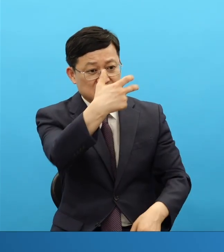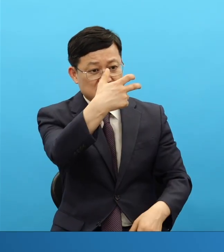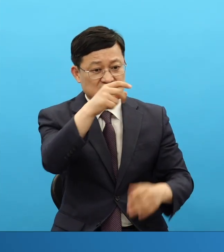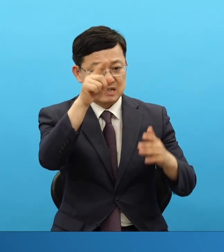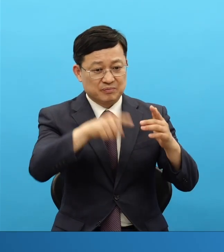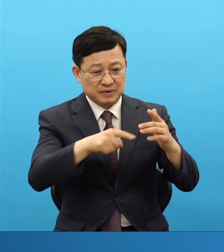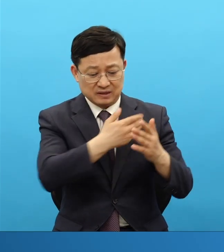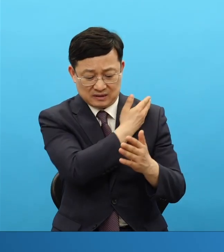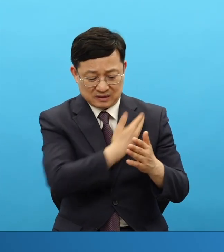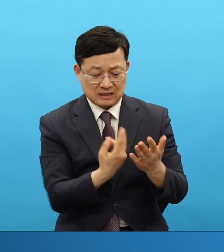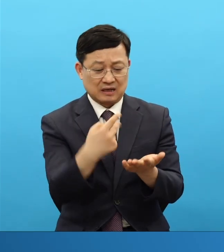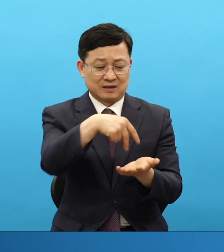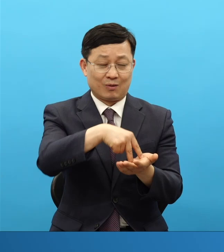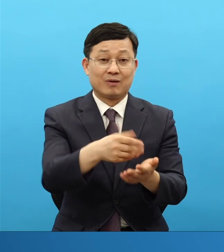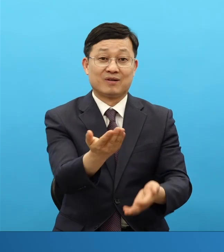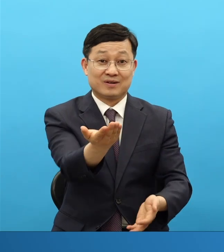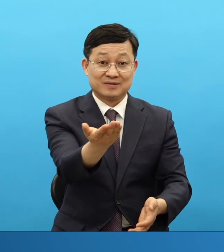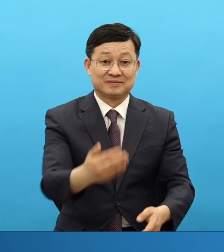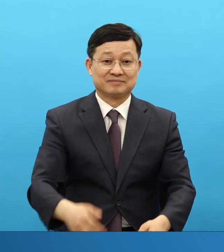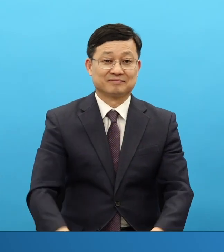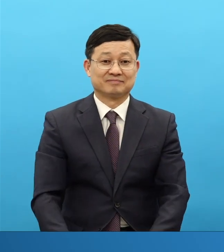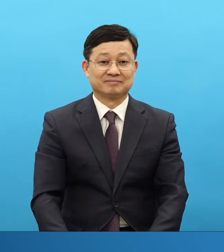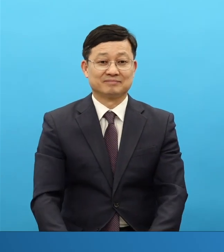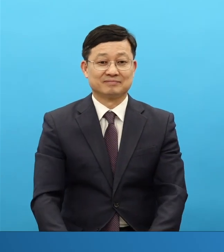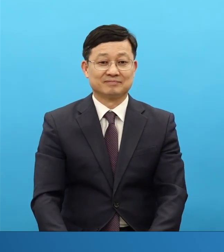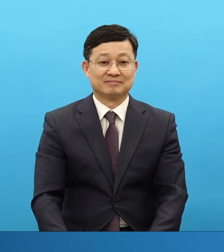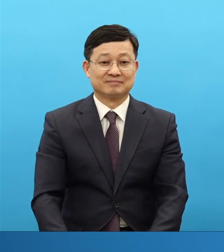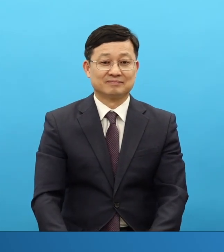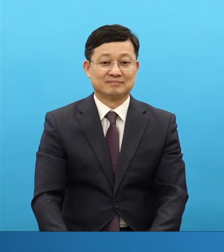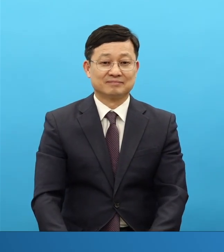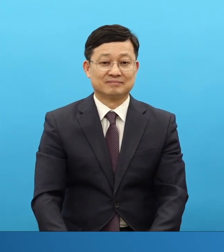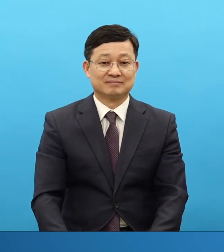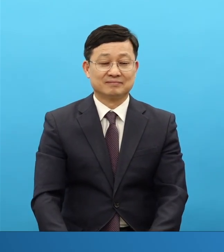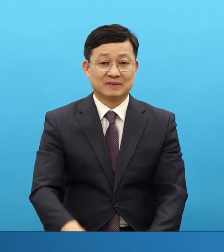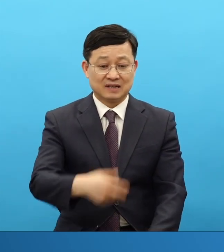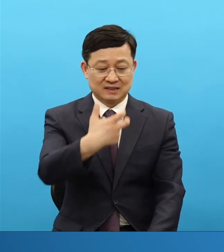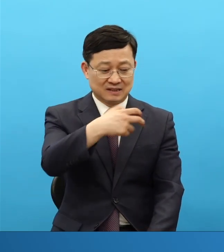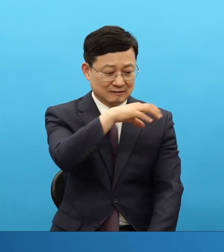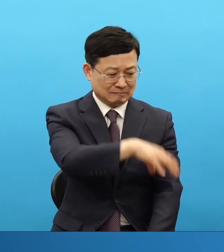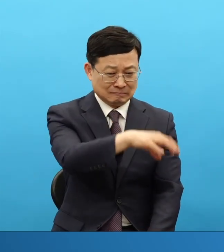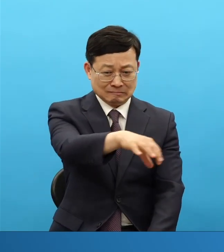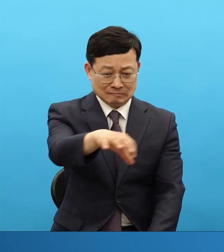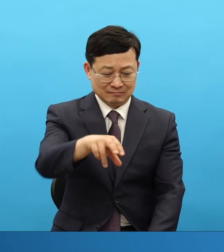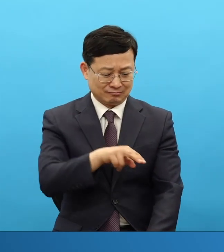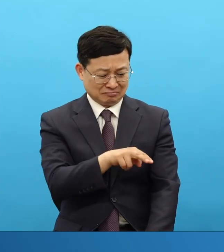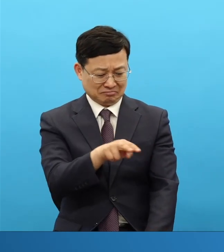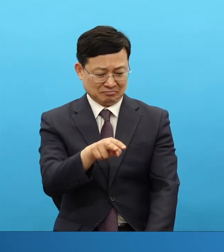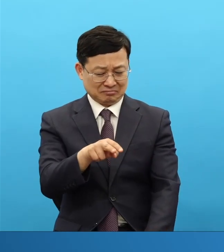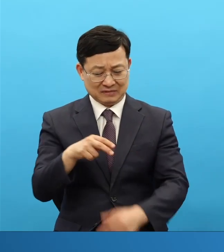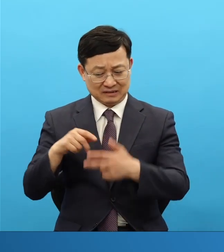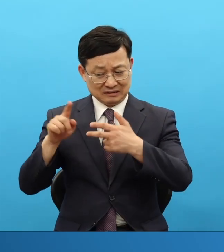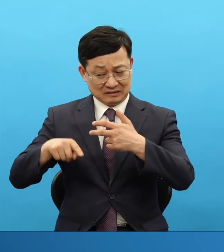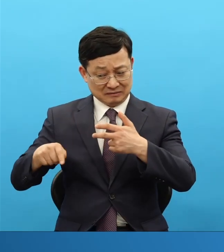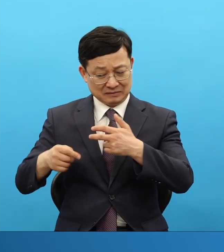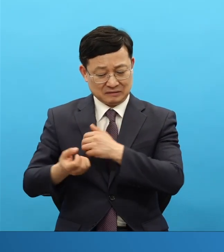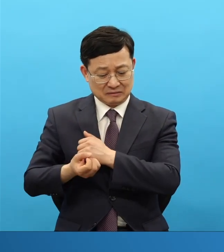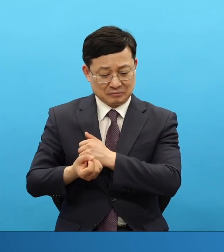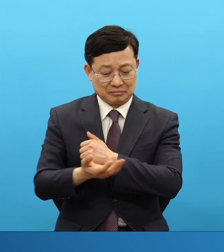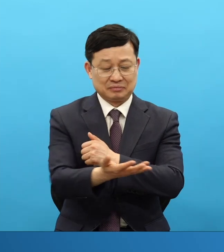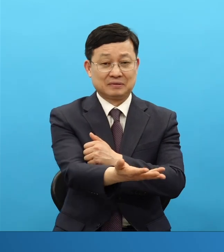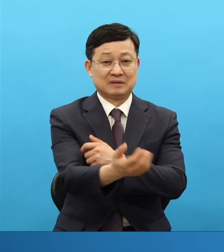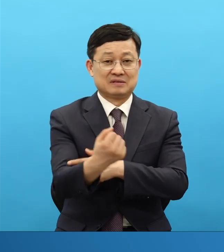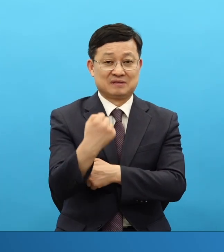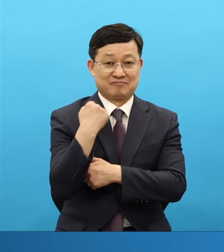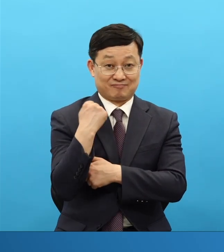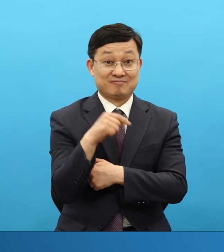partisan is that God raised you as the 70 worker. 반드시 70지역에 영향을 줘요. Absolutely influence 70 regions.